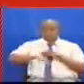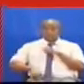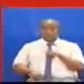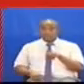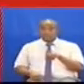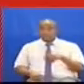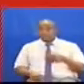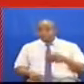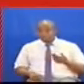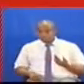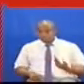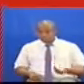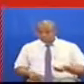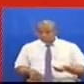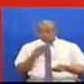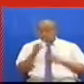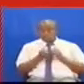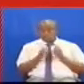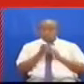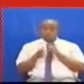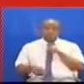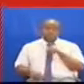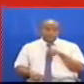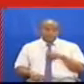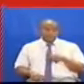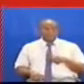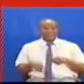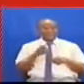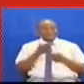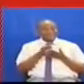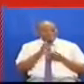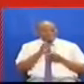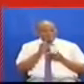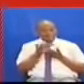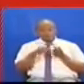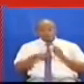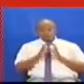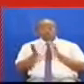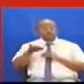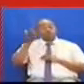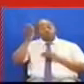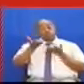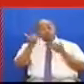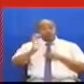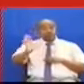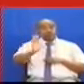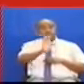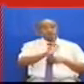hakika Mwenyezi Mungu ametutendea mambo makubwa sana. Tuna kila sababu kumshukuru sana Mwenyezi Mungu kwa wema wake.